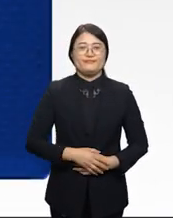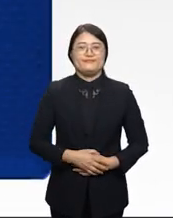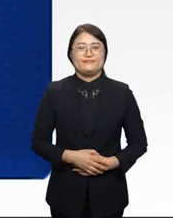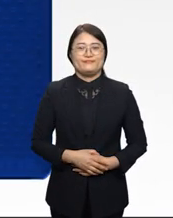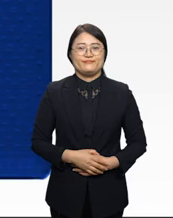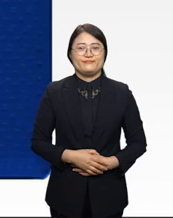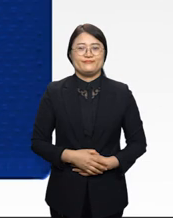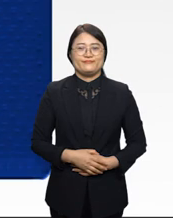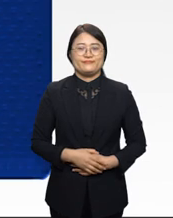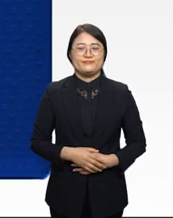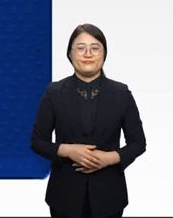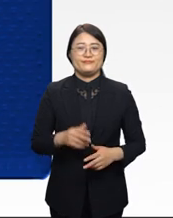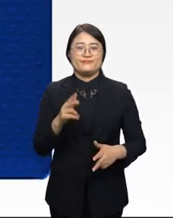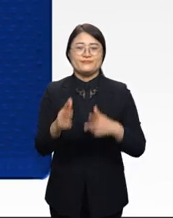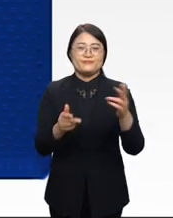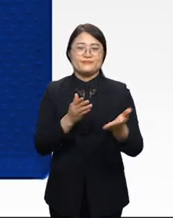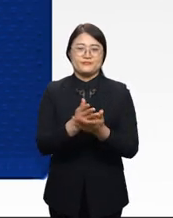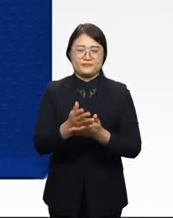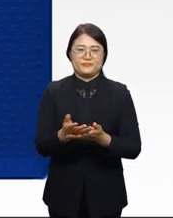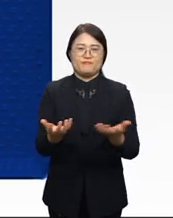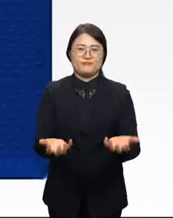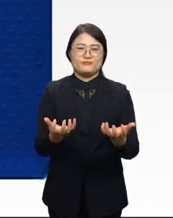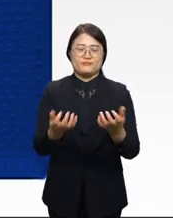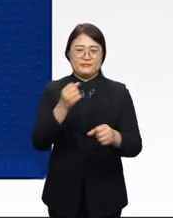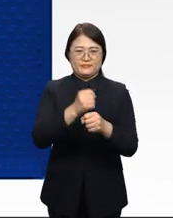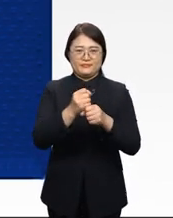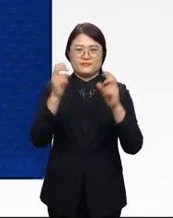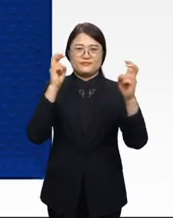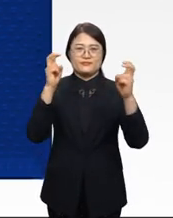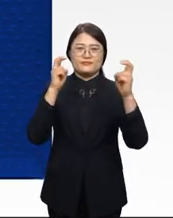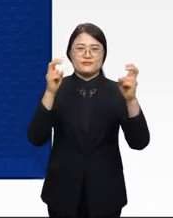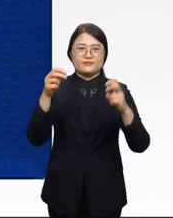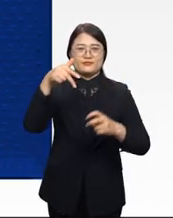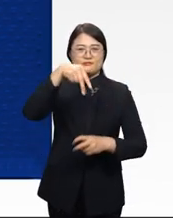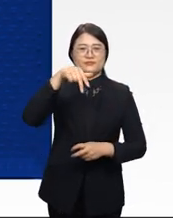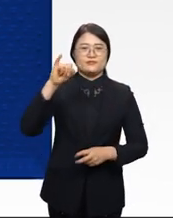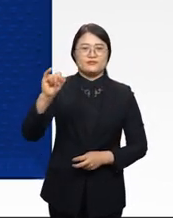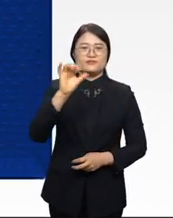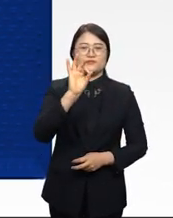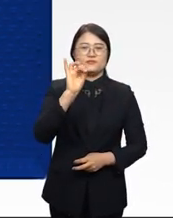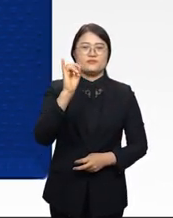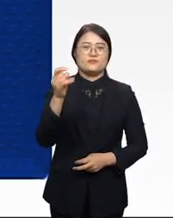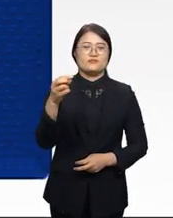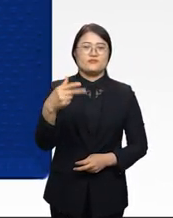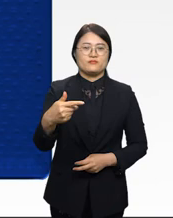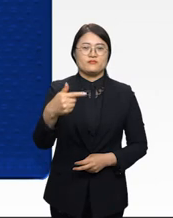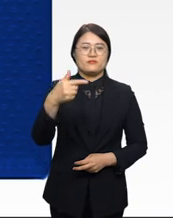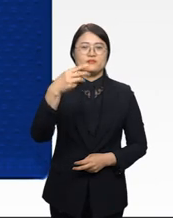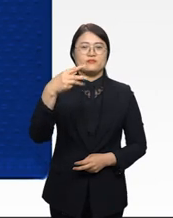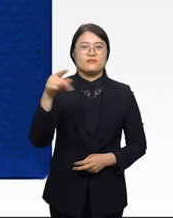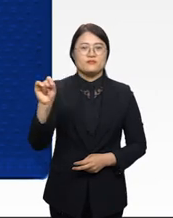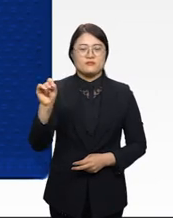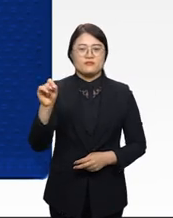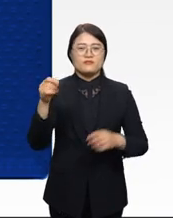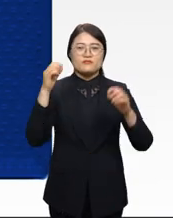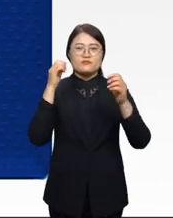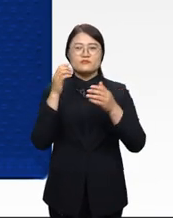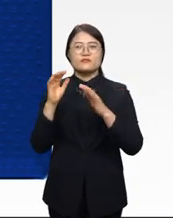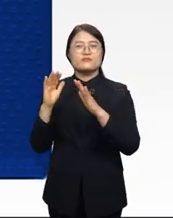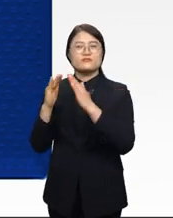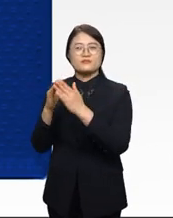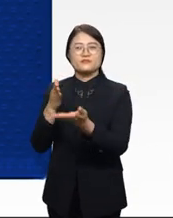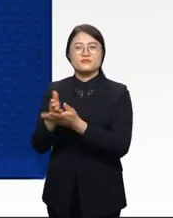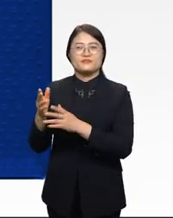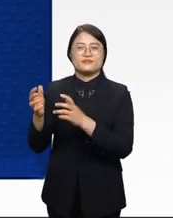다음은 구인구직 소식입니다. 산업용 난방보일러 제조기업인 주식회사 G&D 코리아에서 가정용